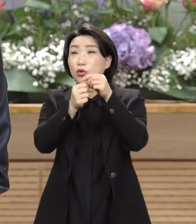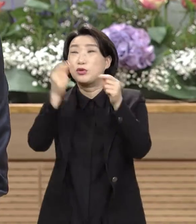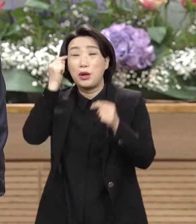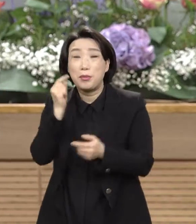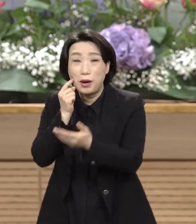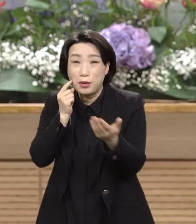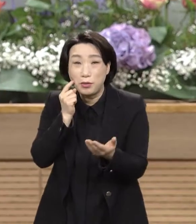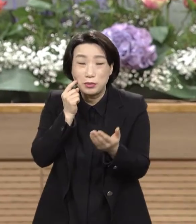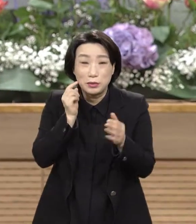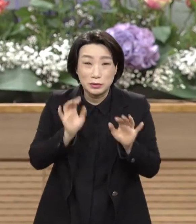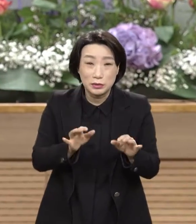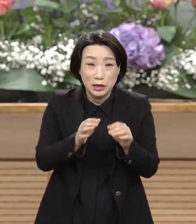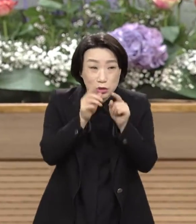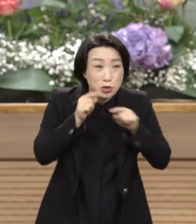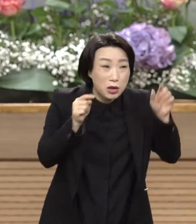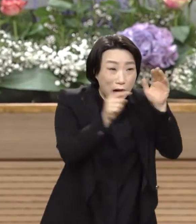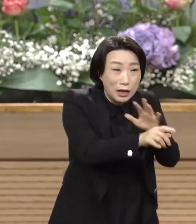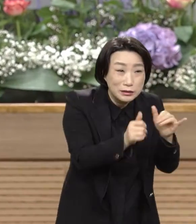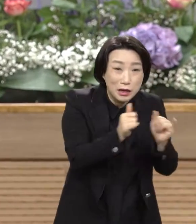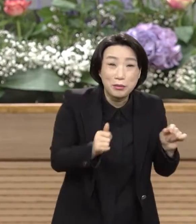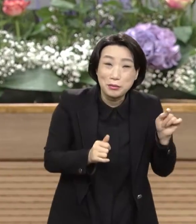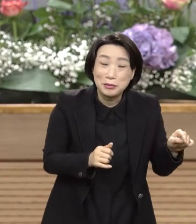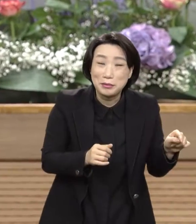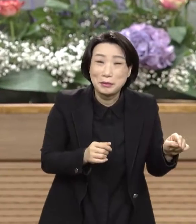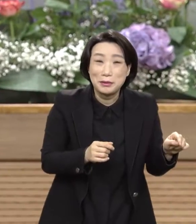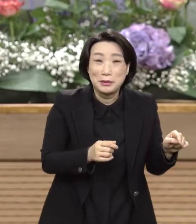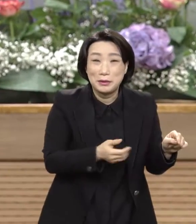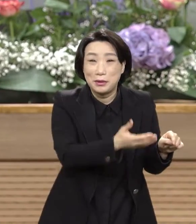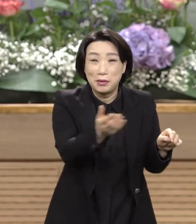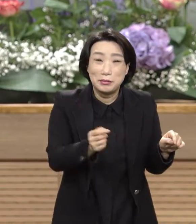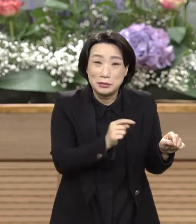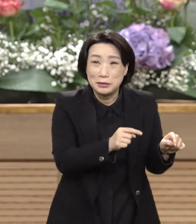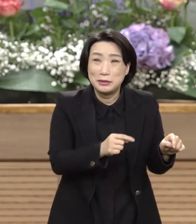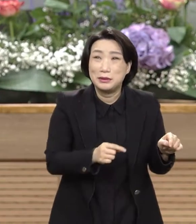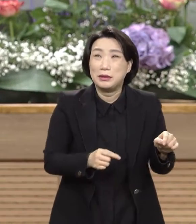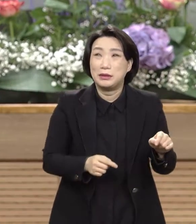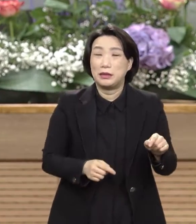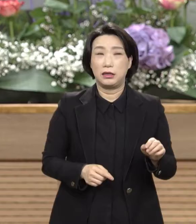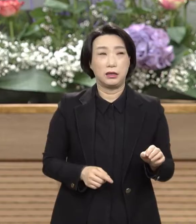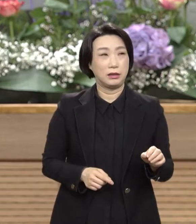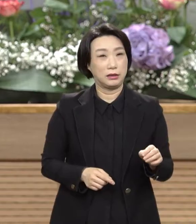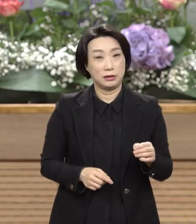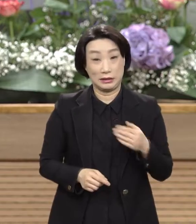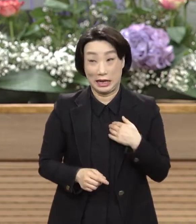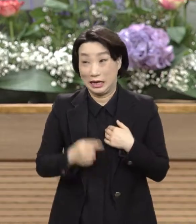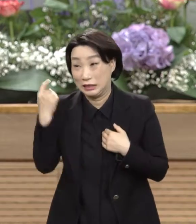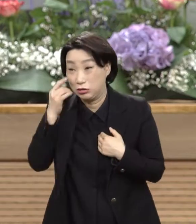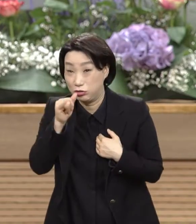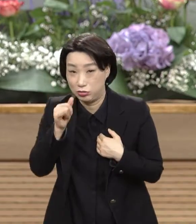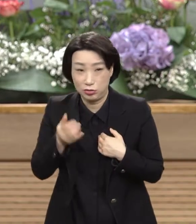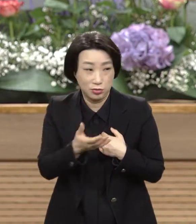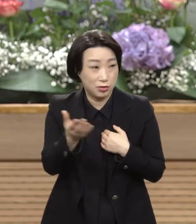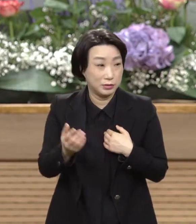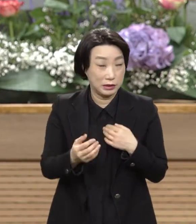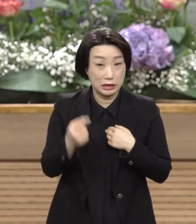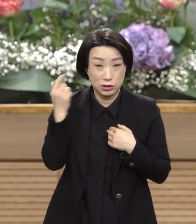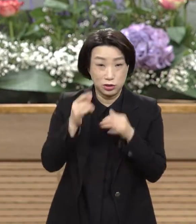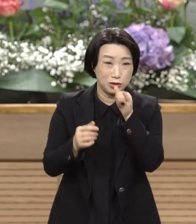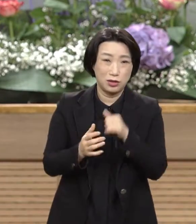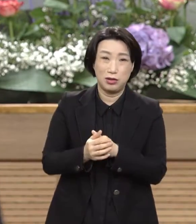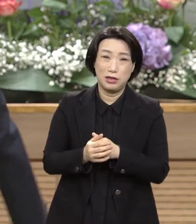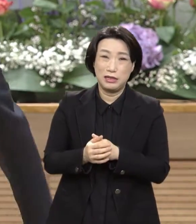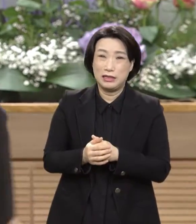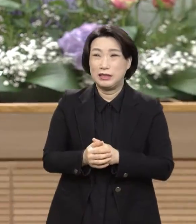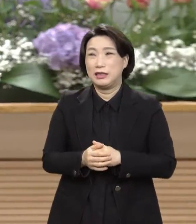근데 지옥에 간 사람들이 내가 사람들 말 들어보니까 그래.